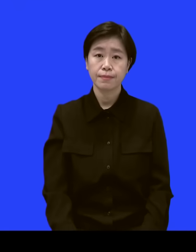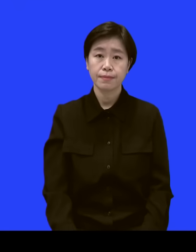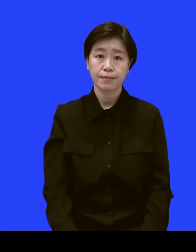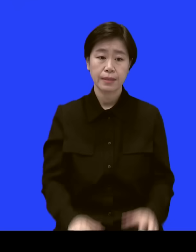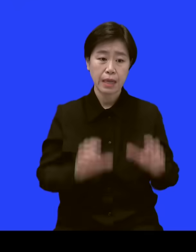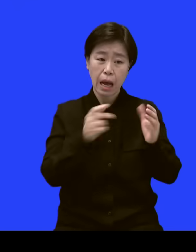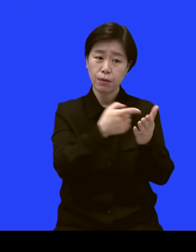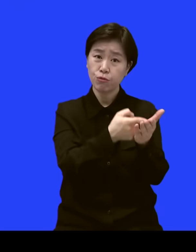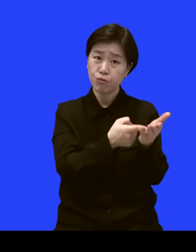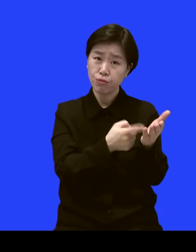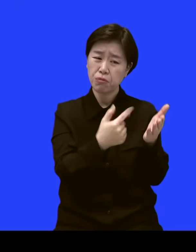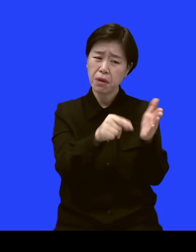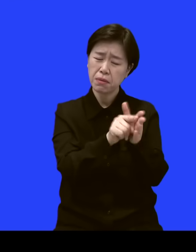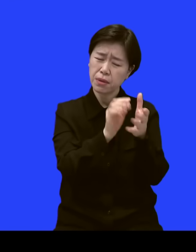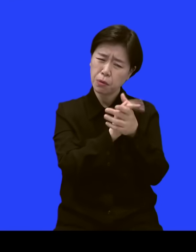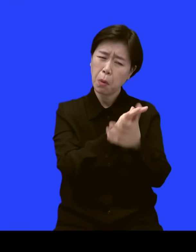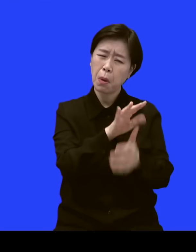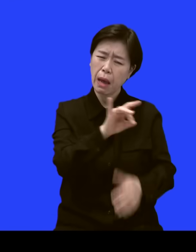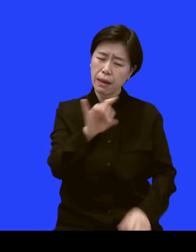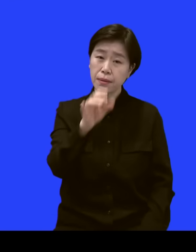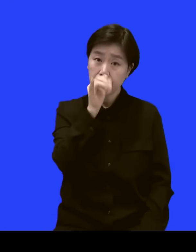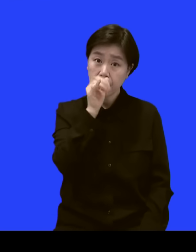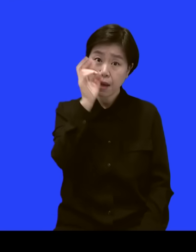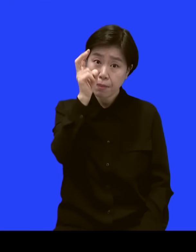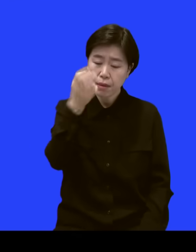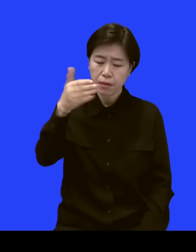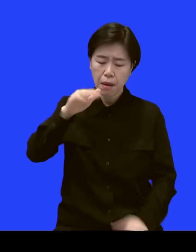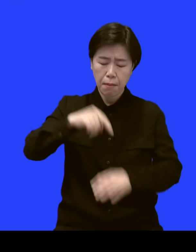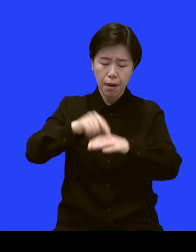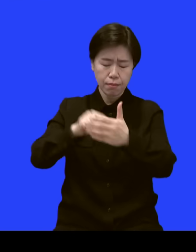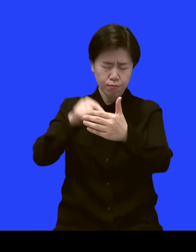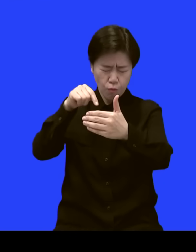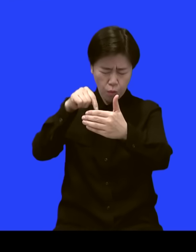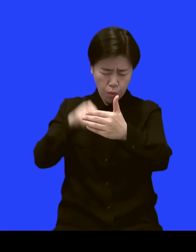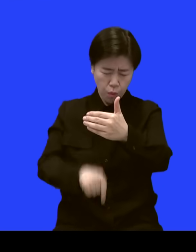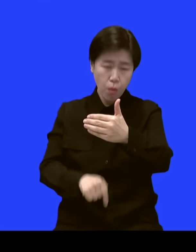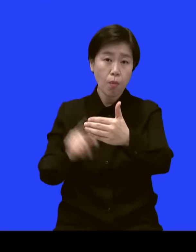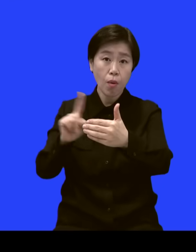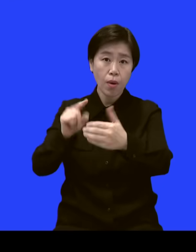하니까 뭐 기도는 했을지 몰라도 정말 제 마음 깊은 곳에는